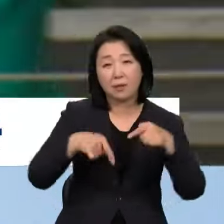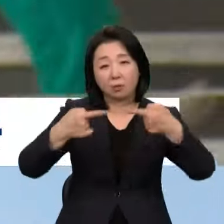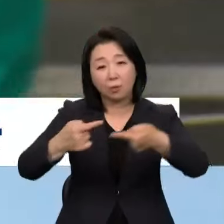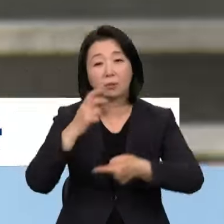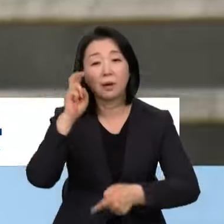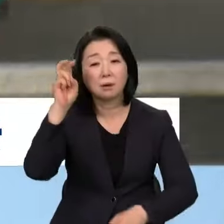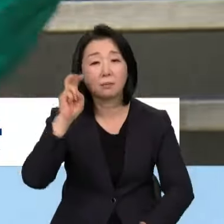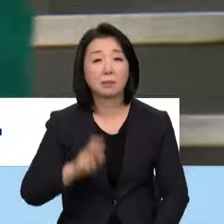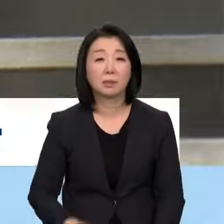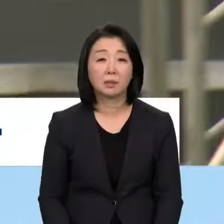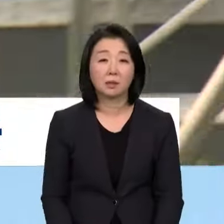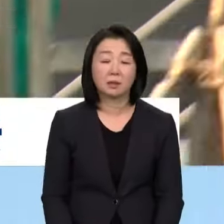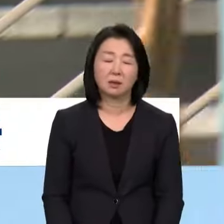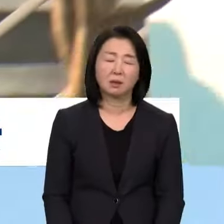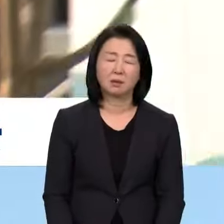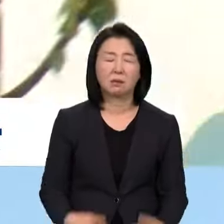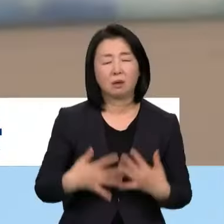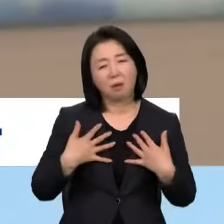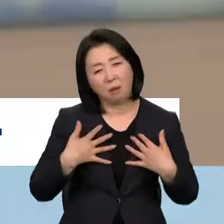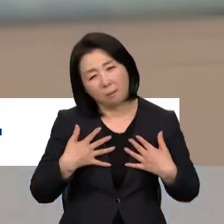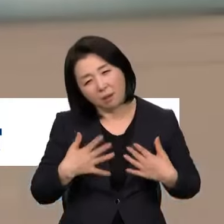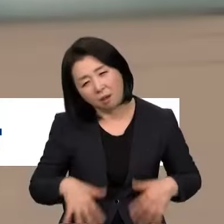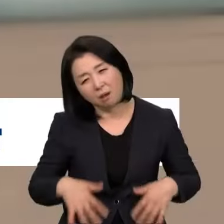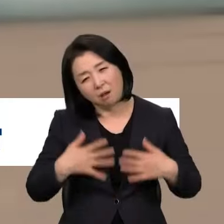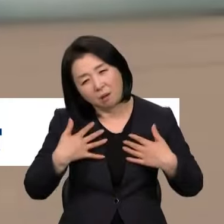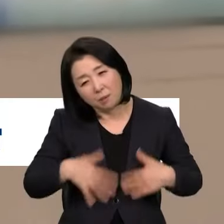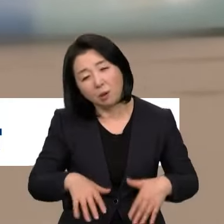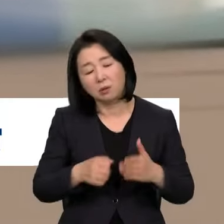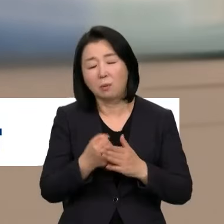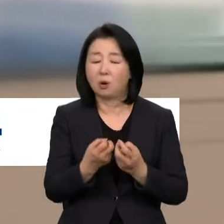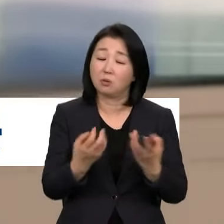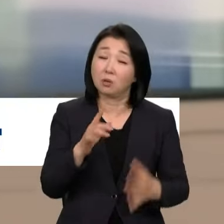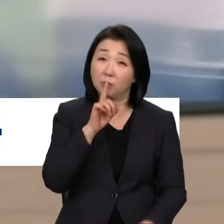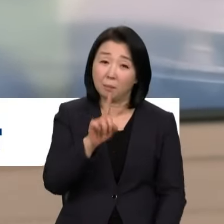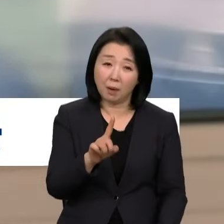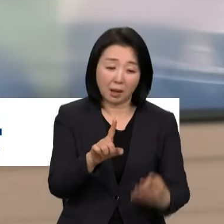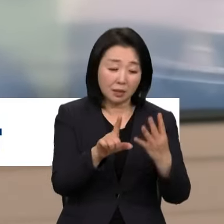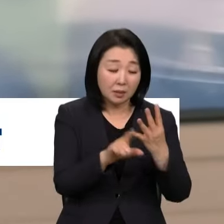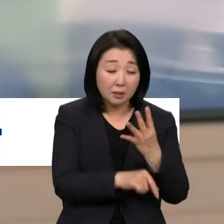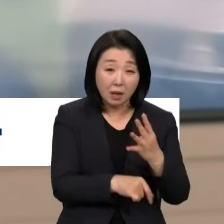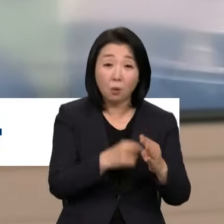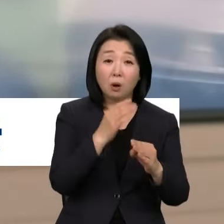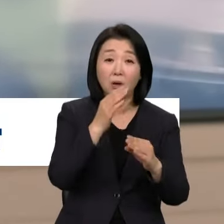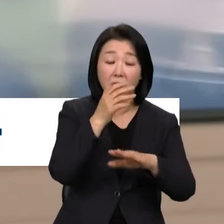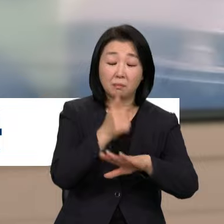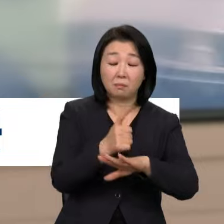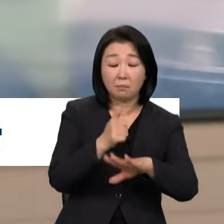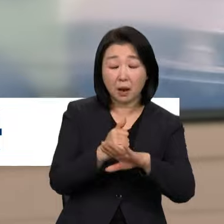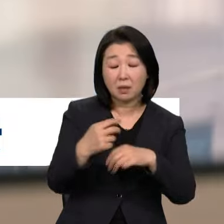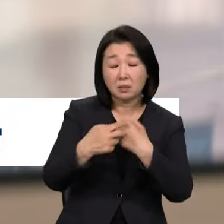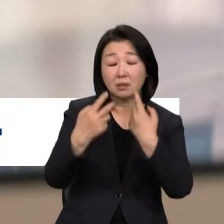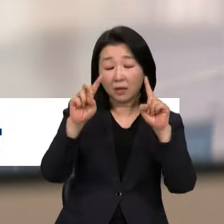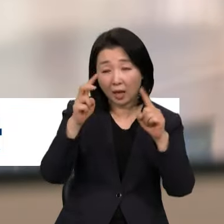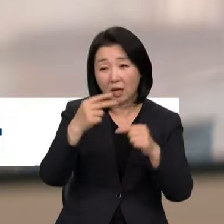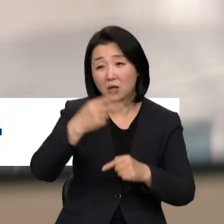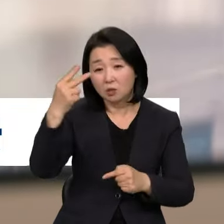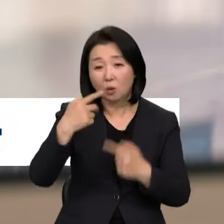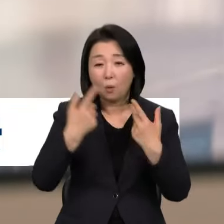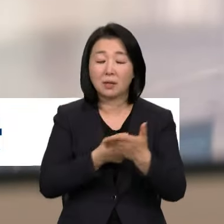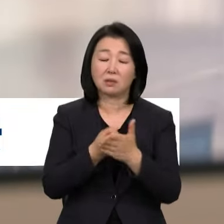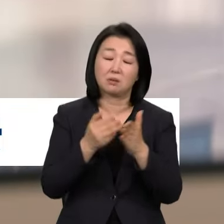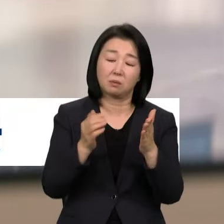보입니다. 피로 누적으로 어쩔 수 없는 조치라고는 하지만 4월 말 의대 입학 정원이 확정되는 걸 앞두고